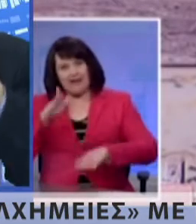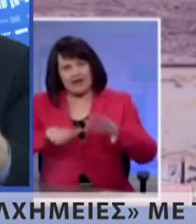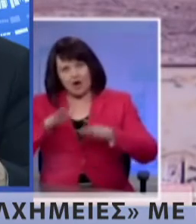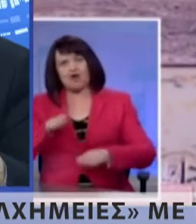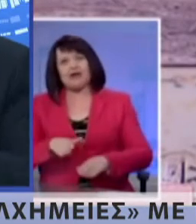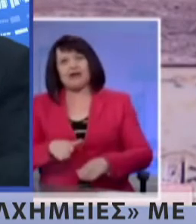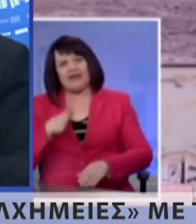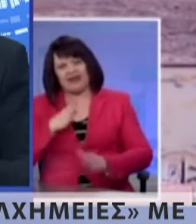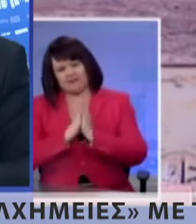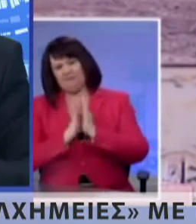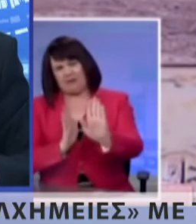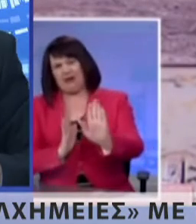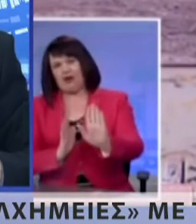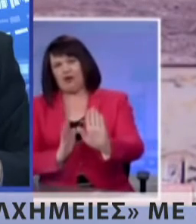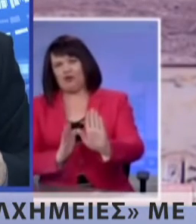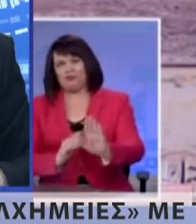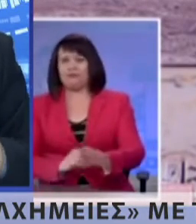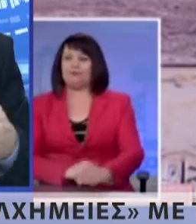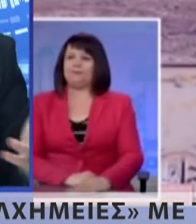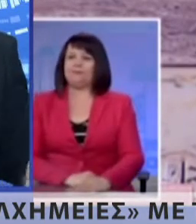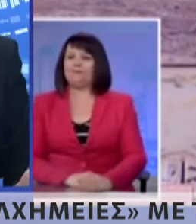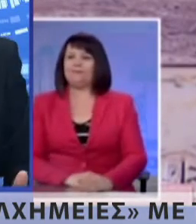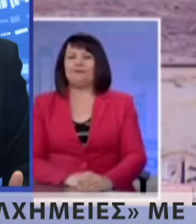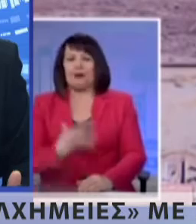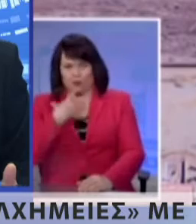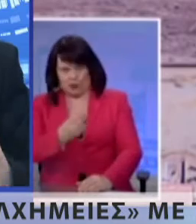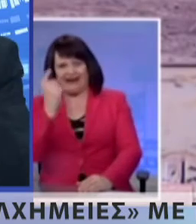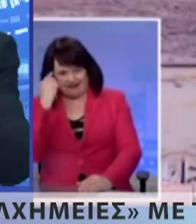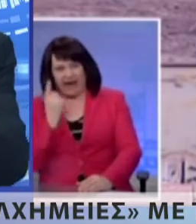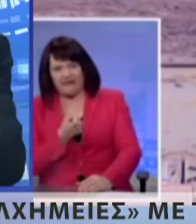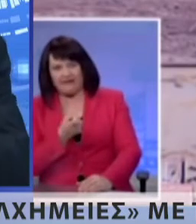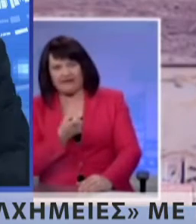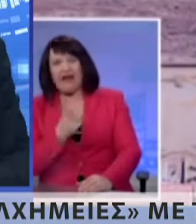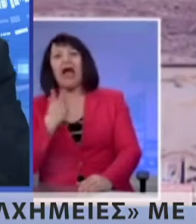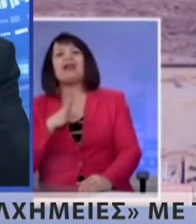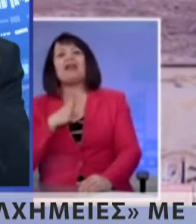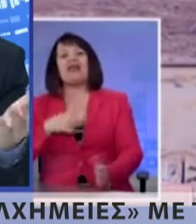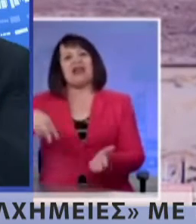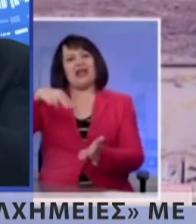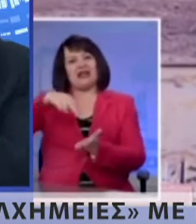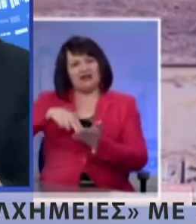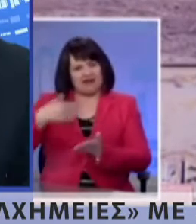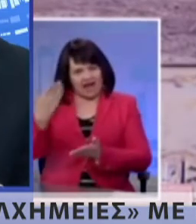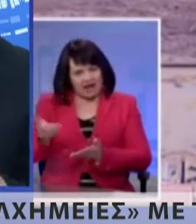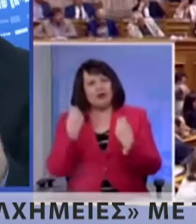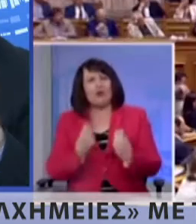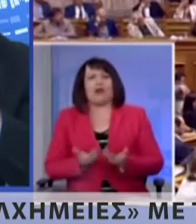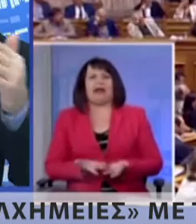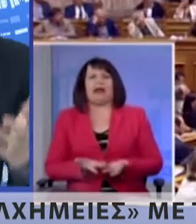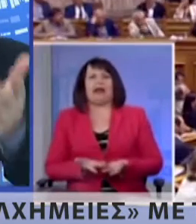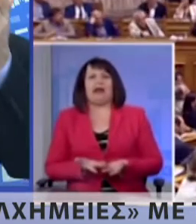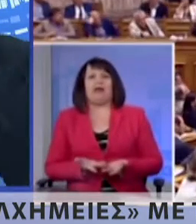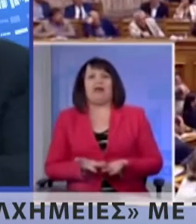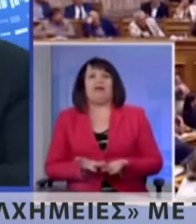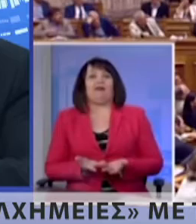ακόμη η λύση, ή ενδεχομένως δεν ήθελαν να ακούσουν την κατακραυγή του κόσμου, γι' αυτό και ζήτησε από τον κύριο Παπαχριστόπουλο